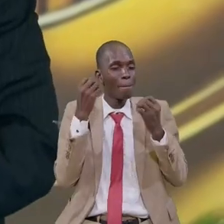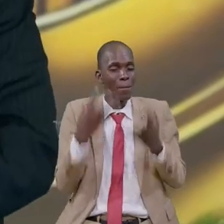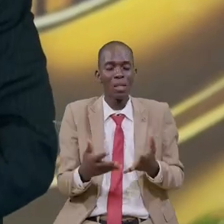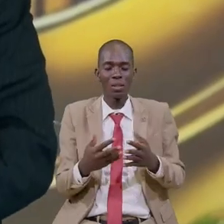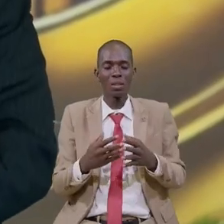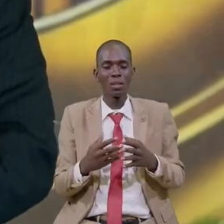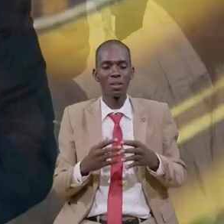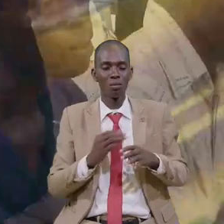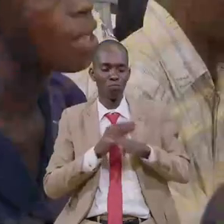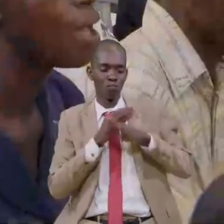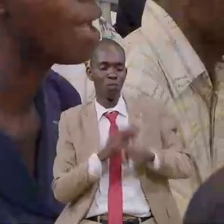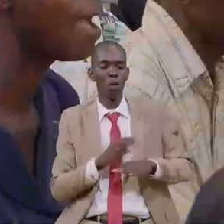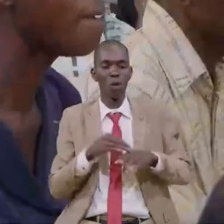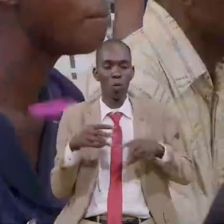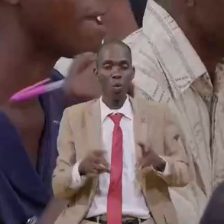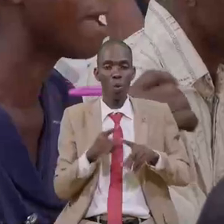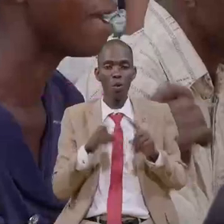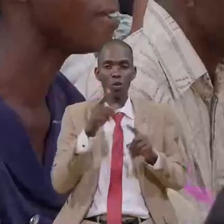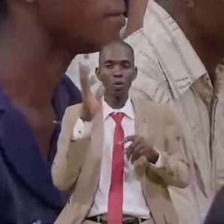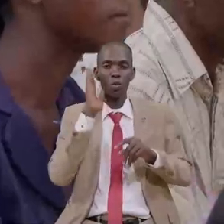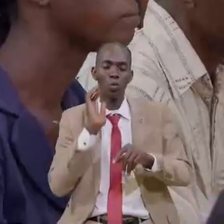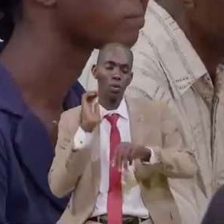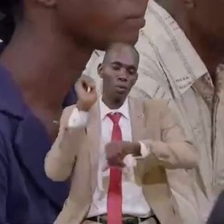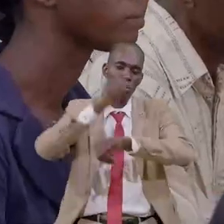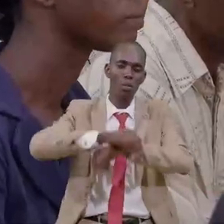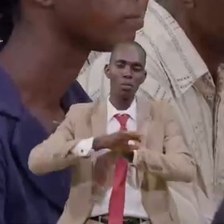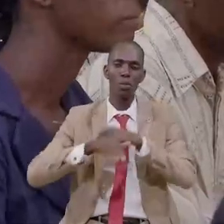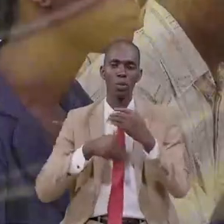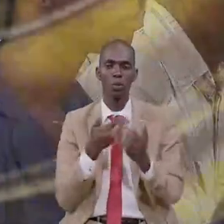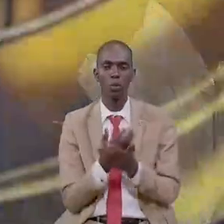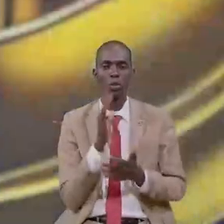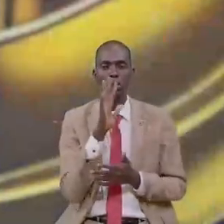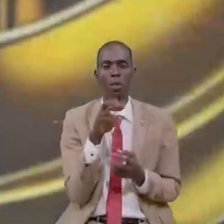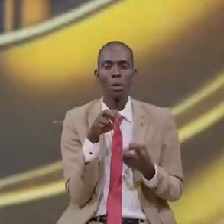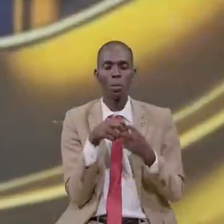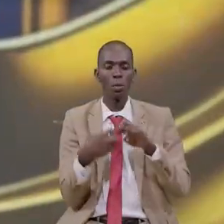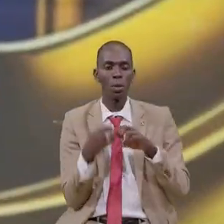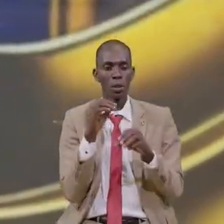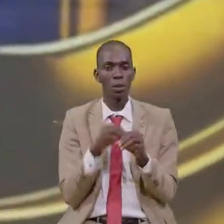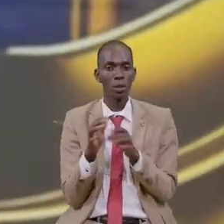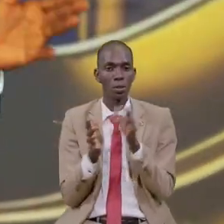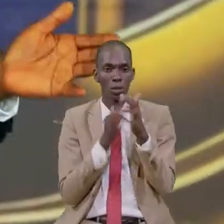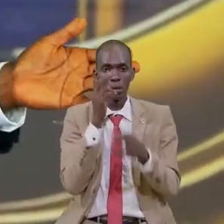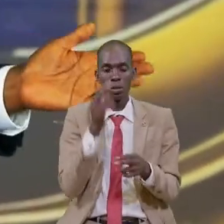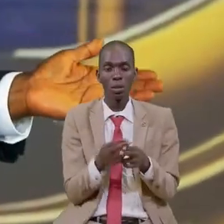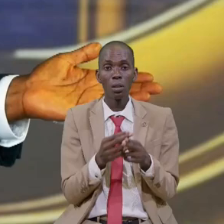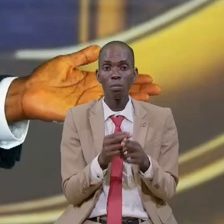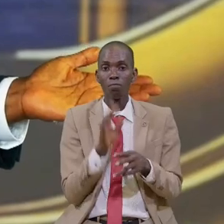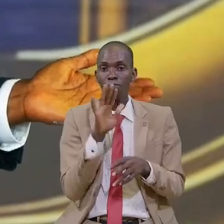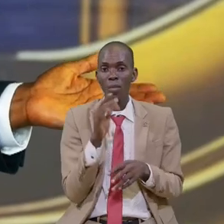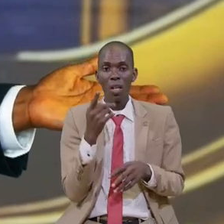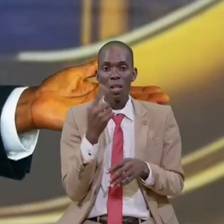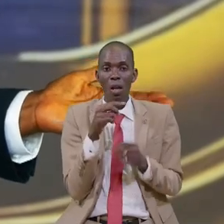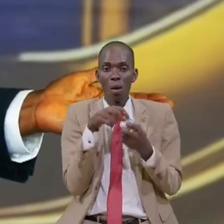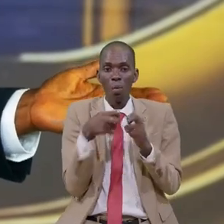prends l'envol, le vol au-dessus de tes montagnes. Vous voyez le problème que nous avons pendant